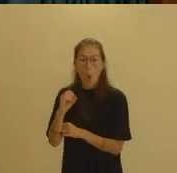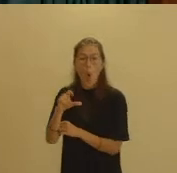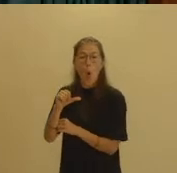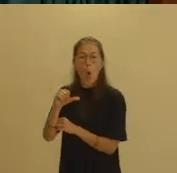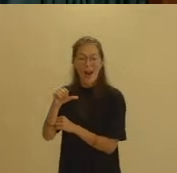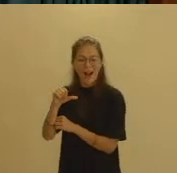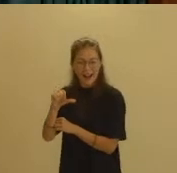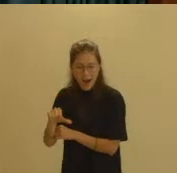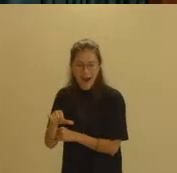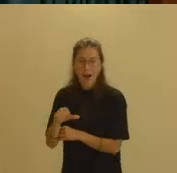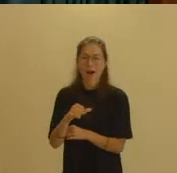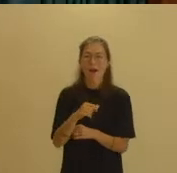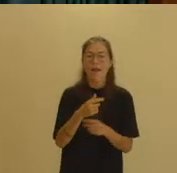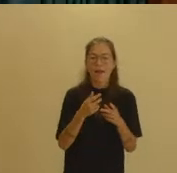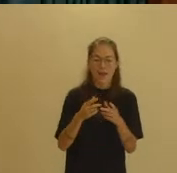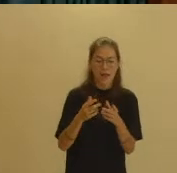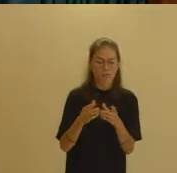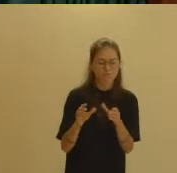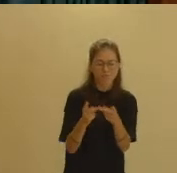d'Hendaye.